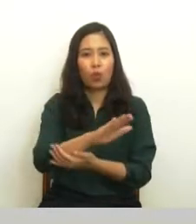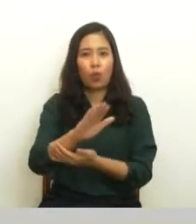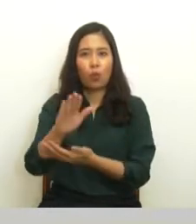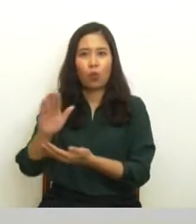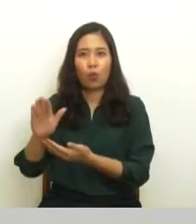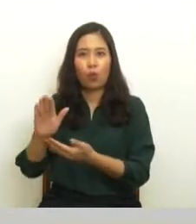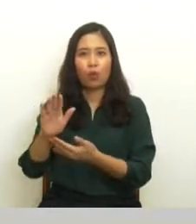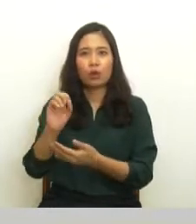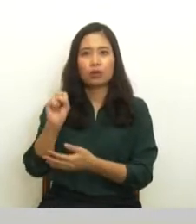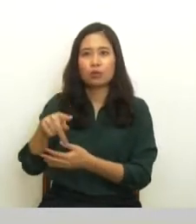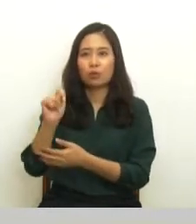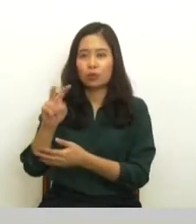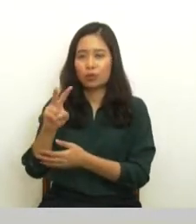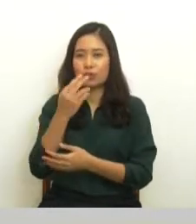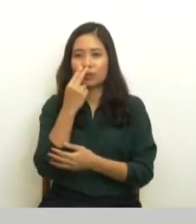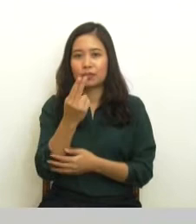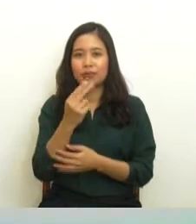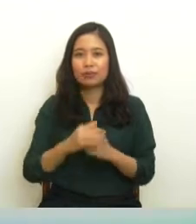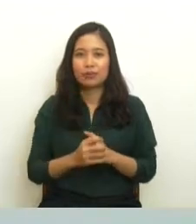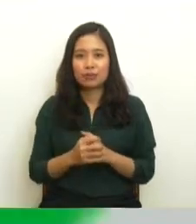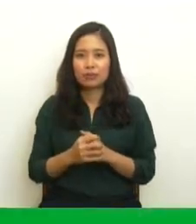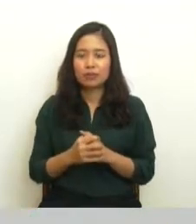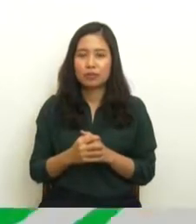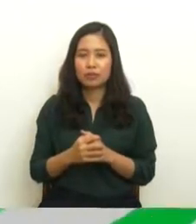ของสอพธอค่ะขอเชญรัชมได้เลยนะคะ